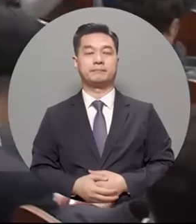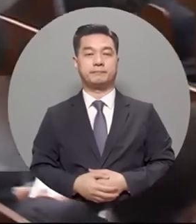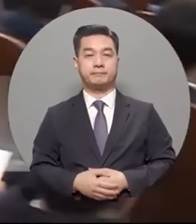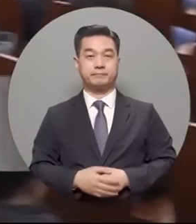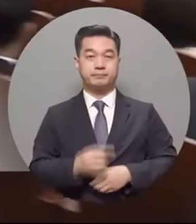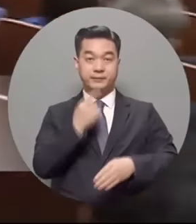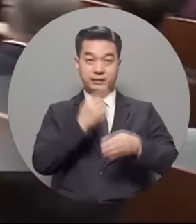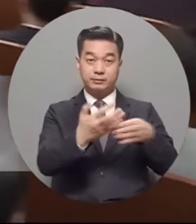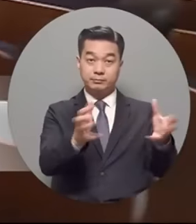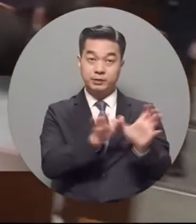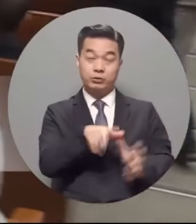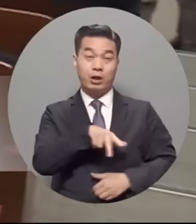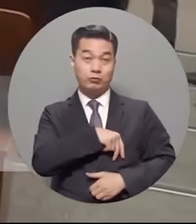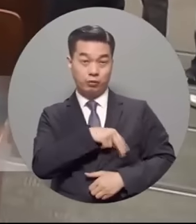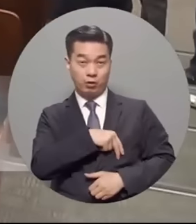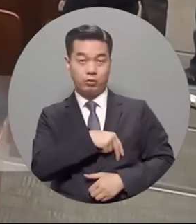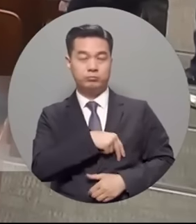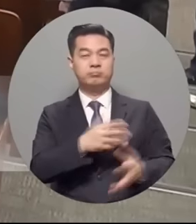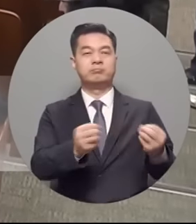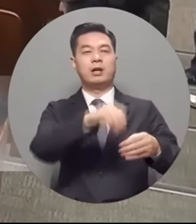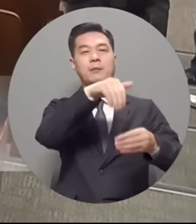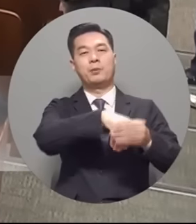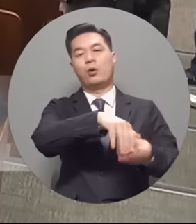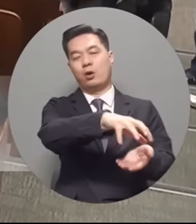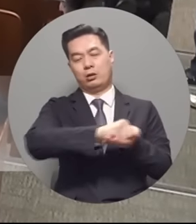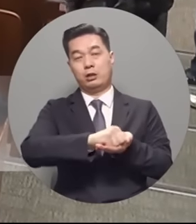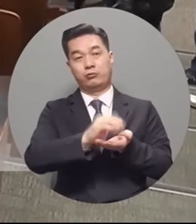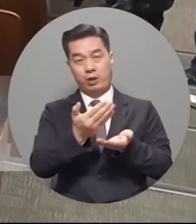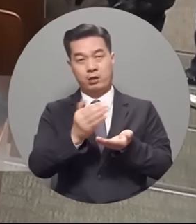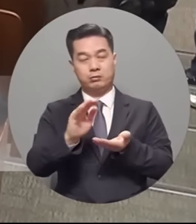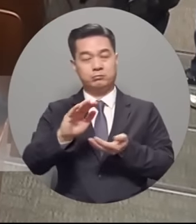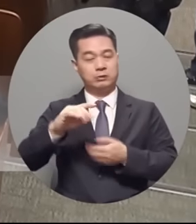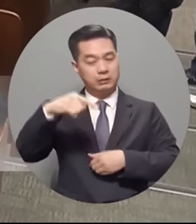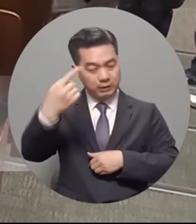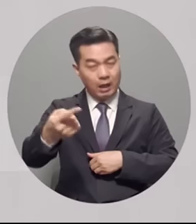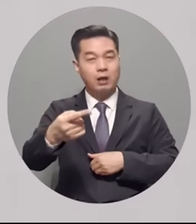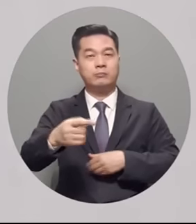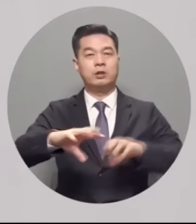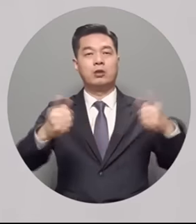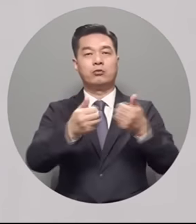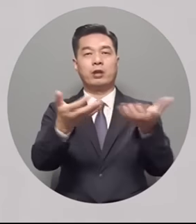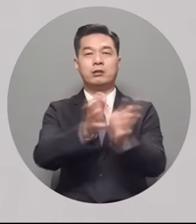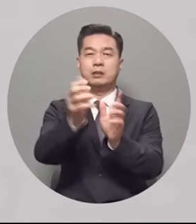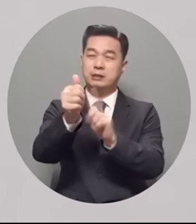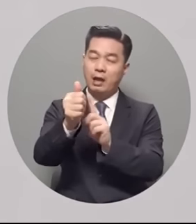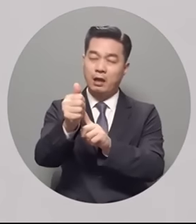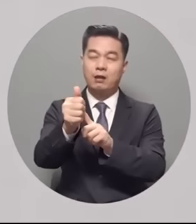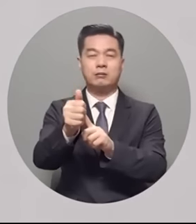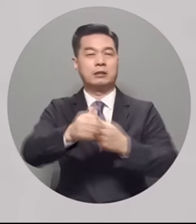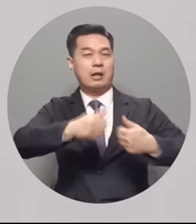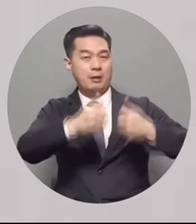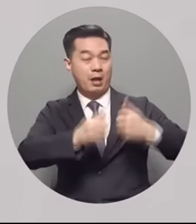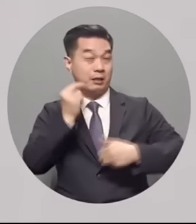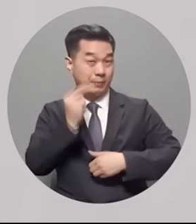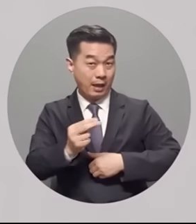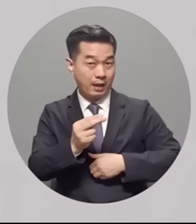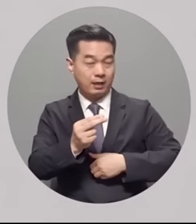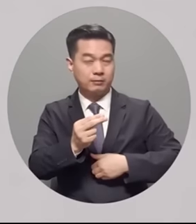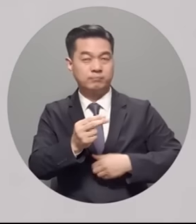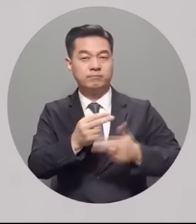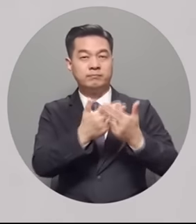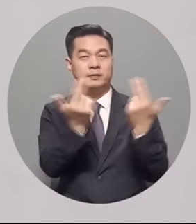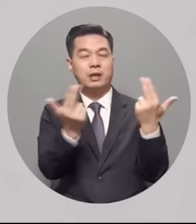의원들을 상대로 최다 득표를 얻어야 하는 차기 국회의장 경쟁도 치열합니다. 친명계 후보들 모두